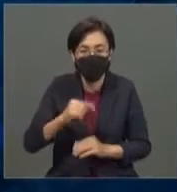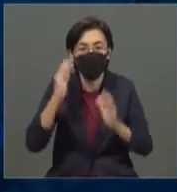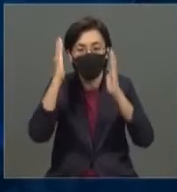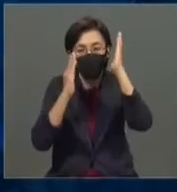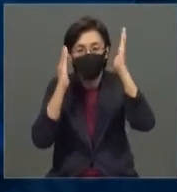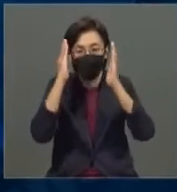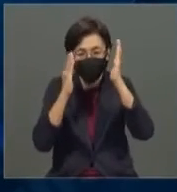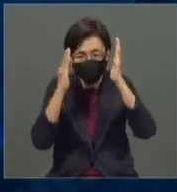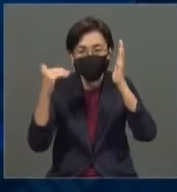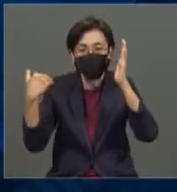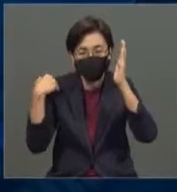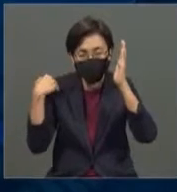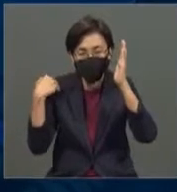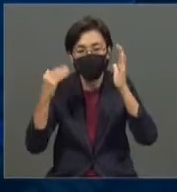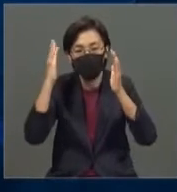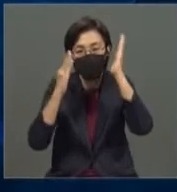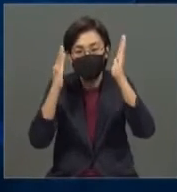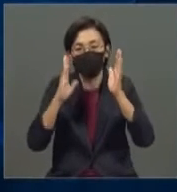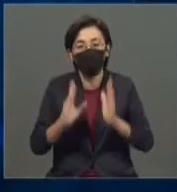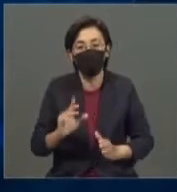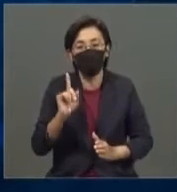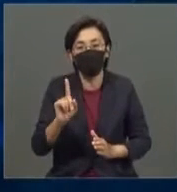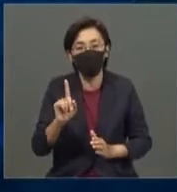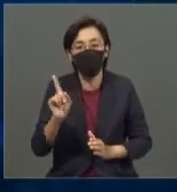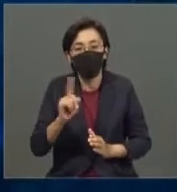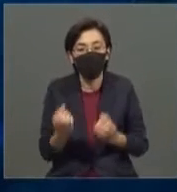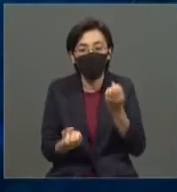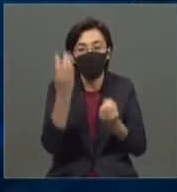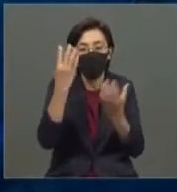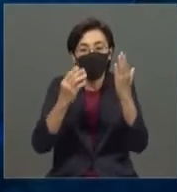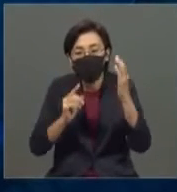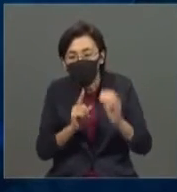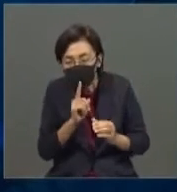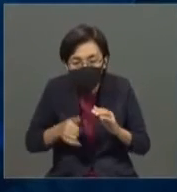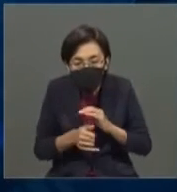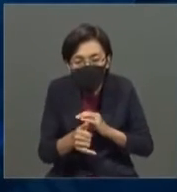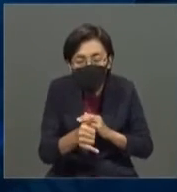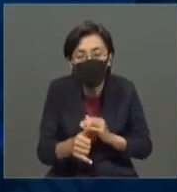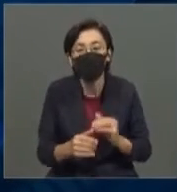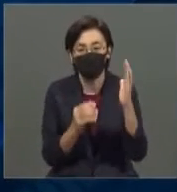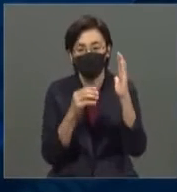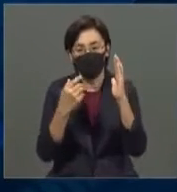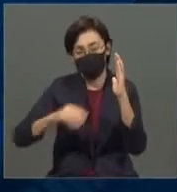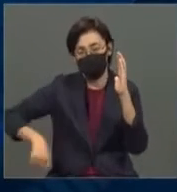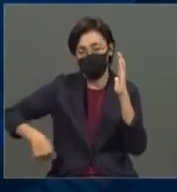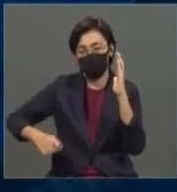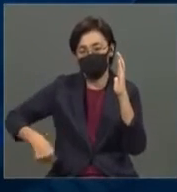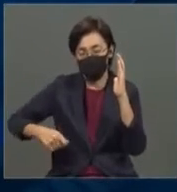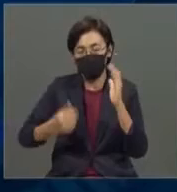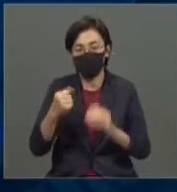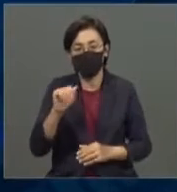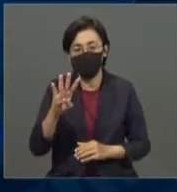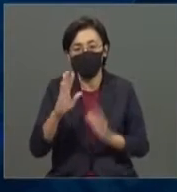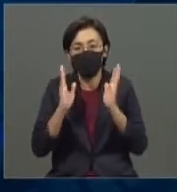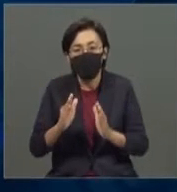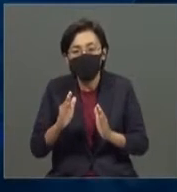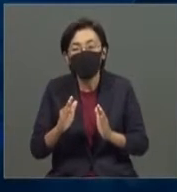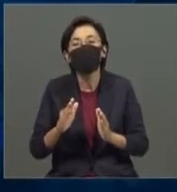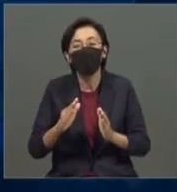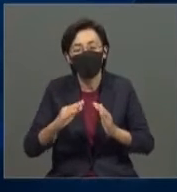เซีย1อันนี้เป็นช่องทางธรรมชาติแล้วก็กัมพูชาอีก14ก็เป็นช่องทางธรรมชาติซึ่งเ